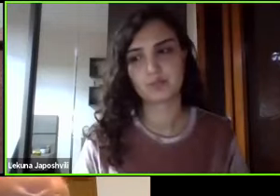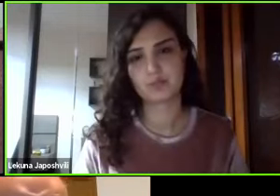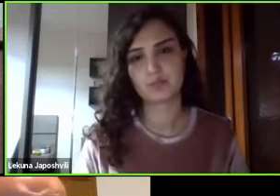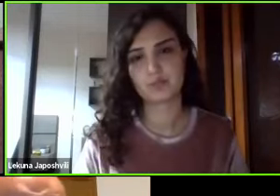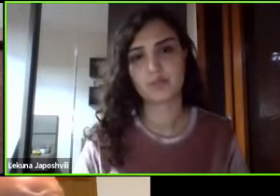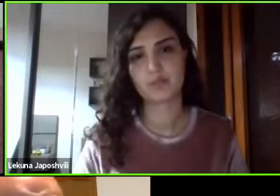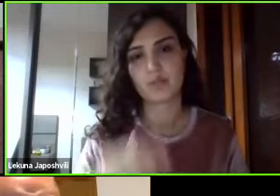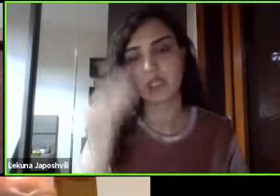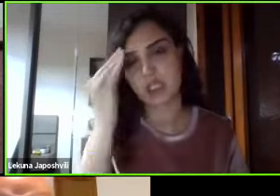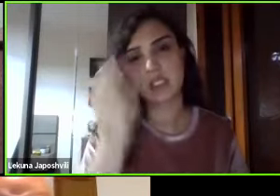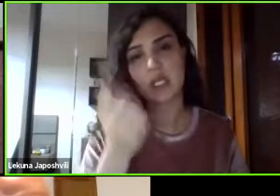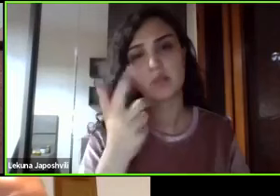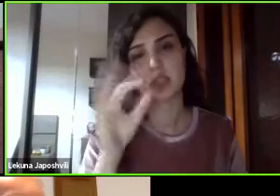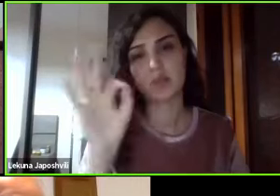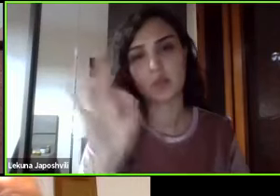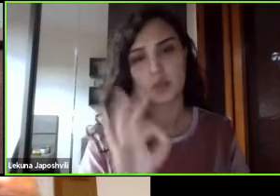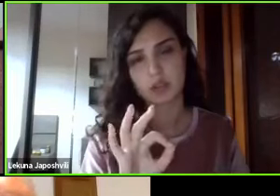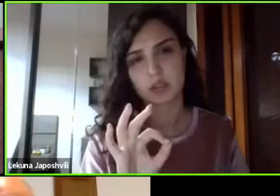რამდენი პროცენტი